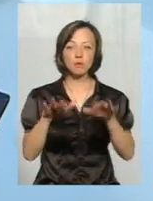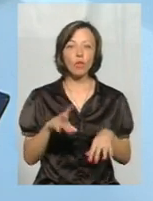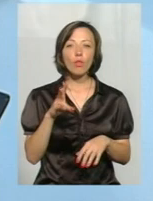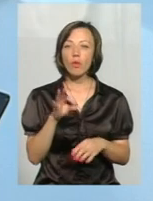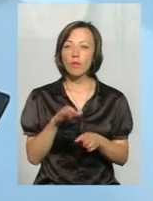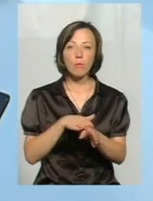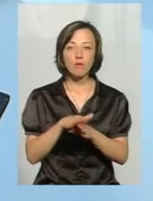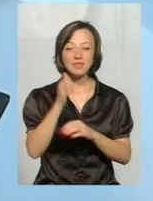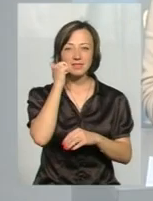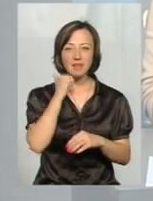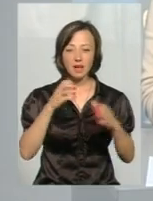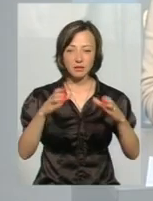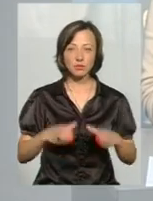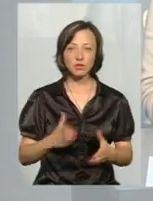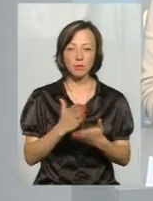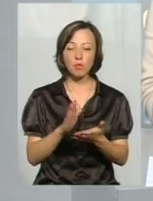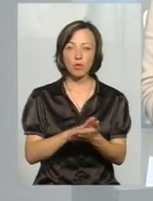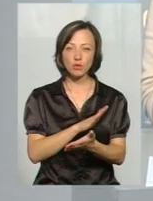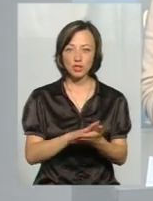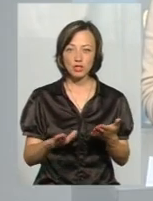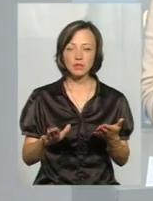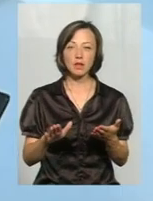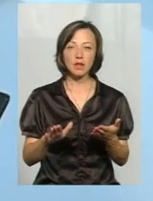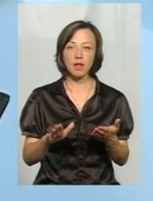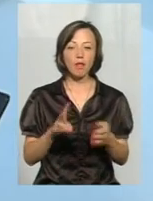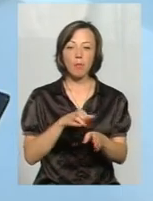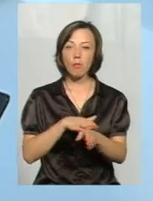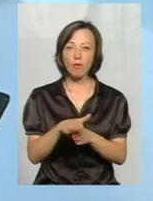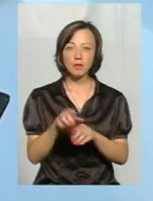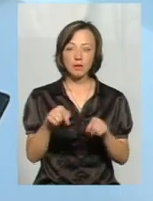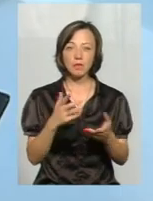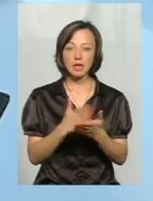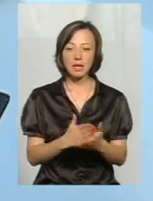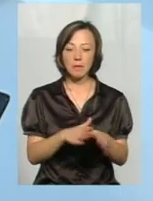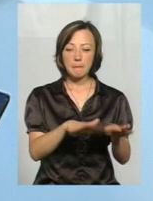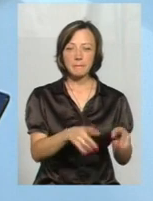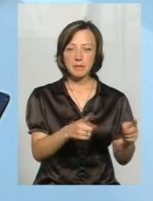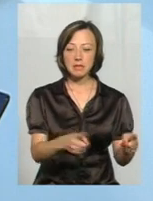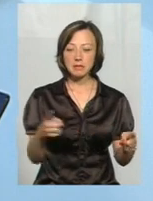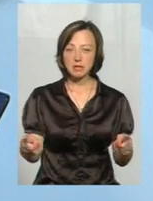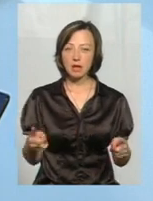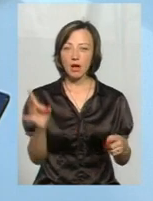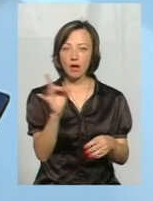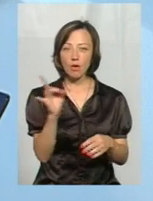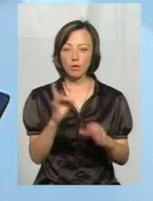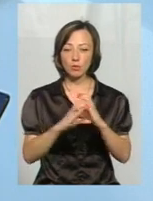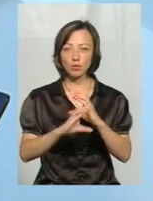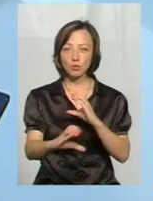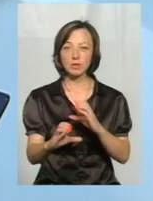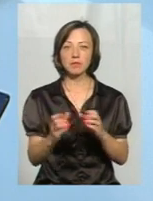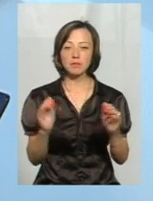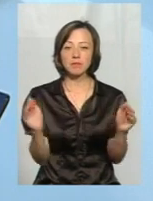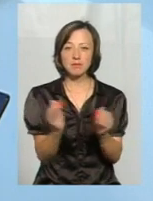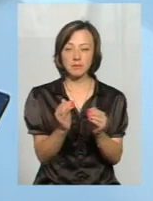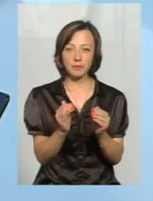той старий колектор, який є існуючий, який ми його прочистили не в повній мірі, тому що там є ділянки, де діаметр трубопроводів